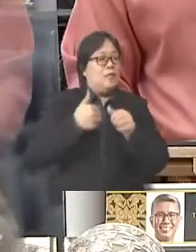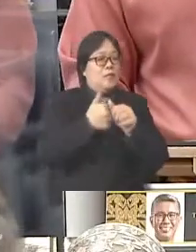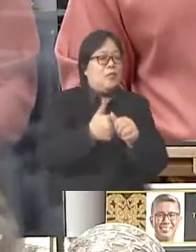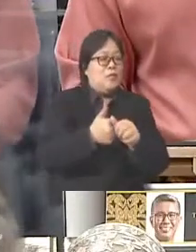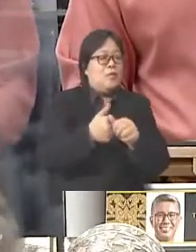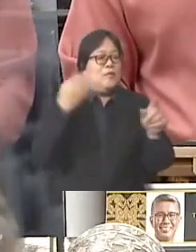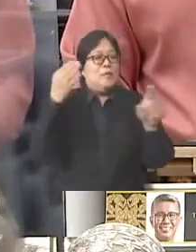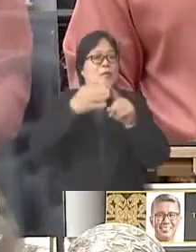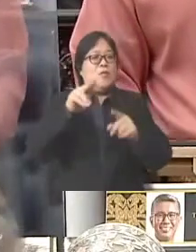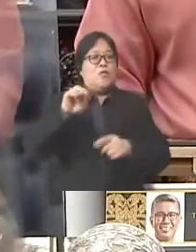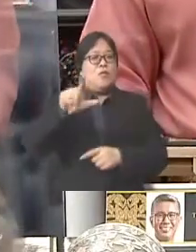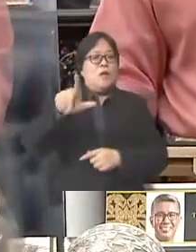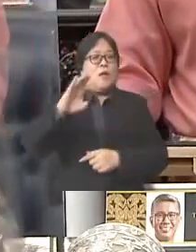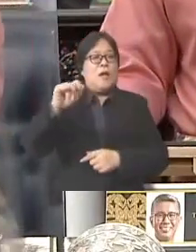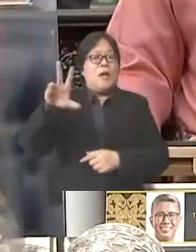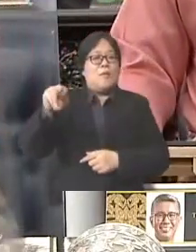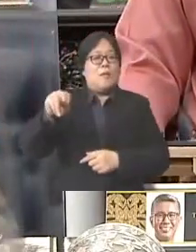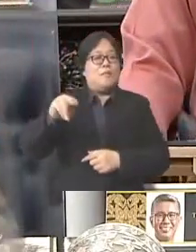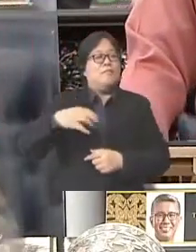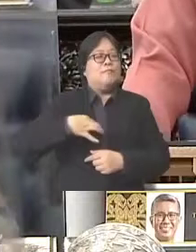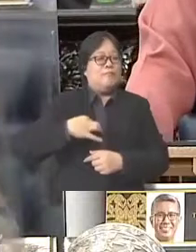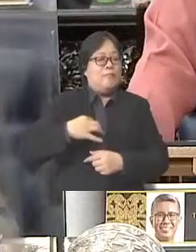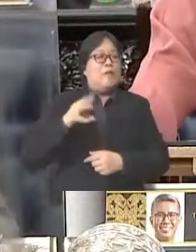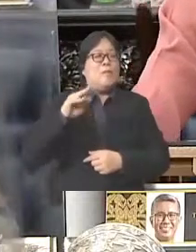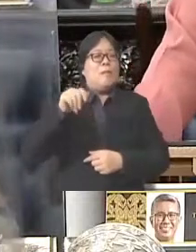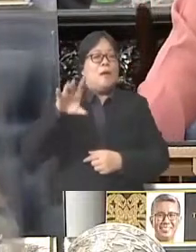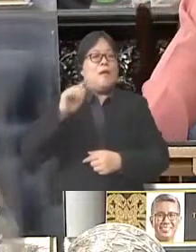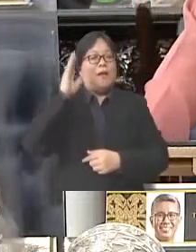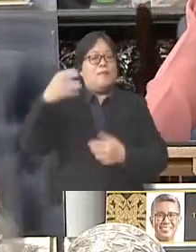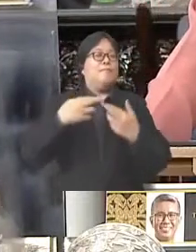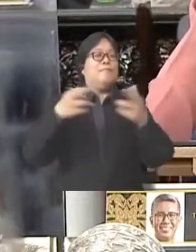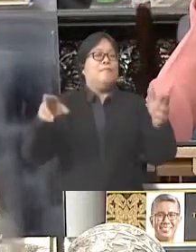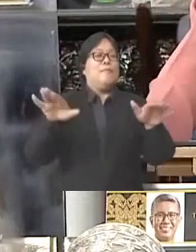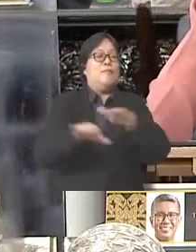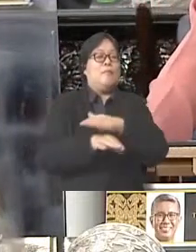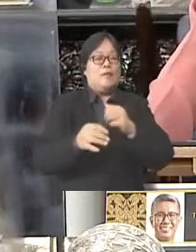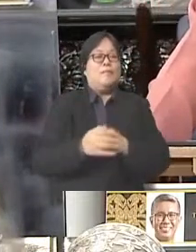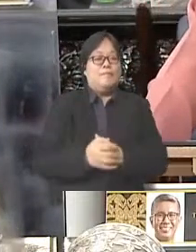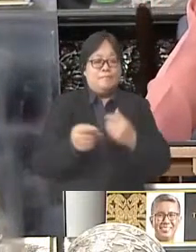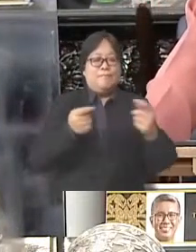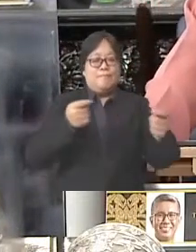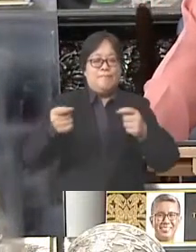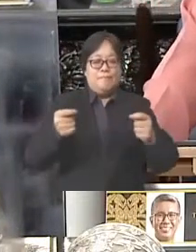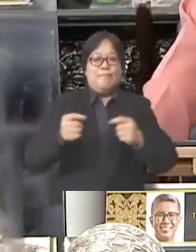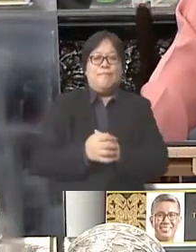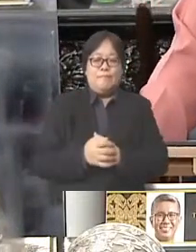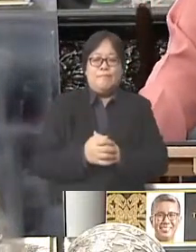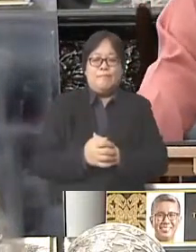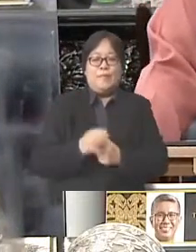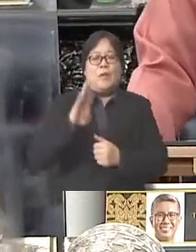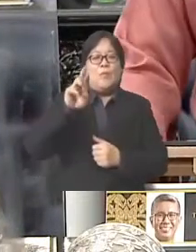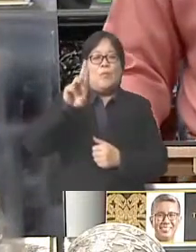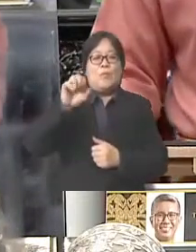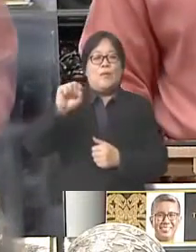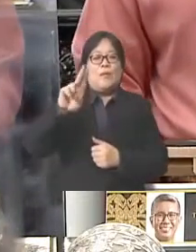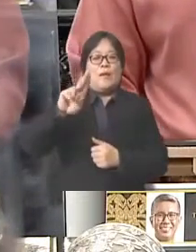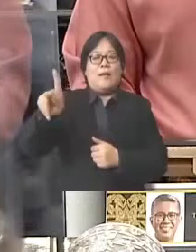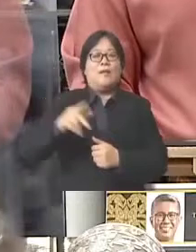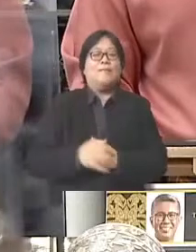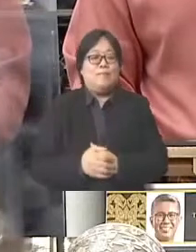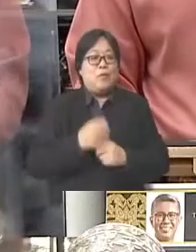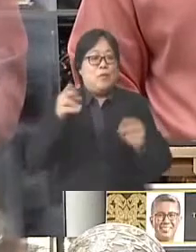sasaran YouTube karbon inisiatif valensi korban market akan dilancarkan dibawa ke jalan ke dalian pulsa meleset